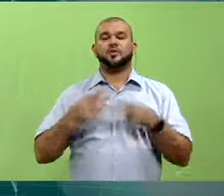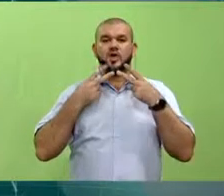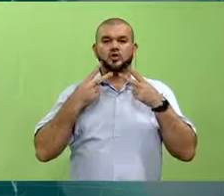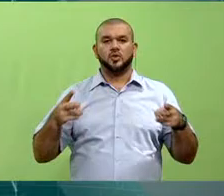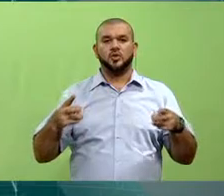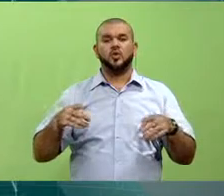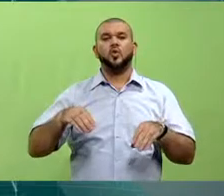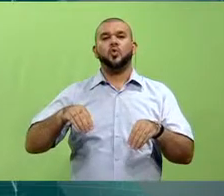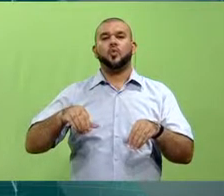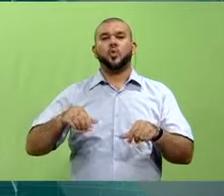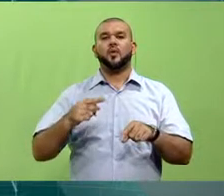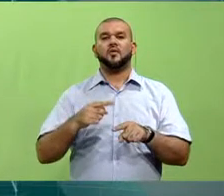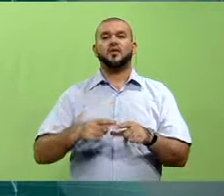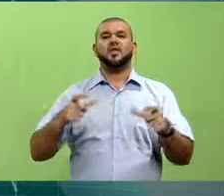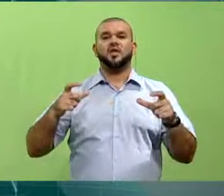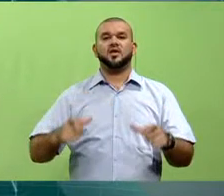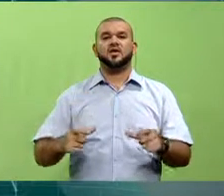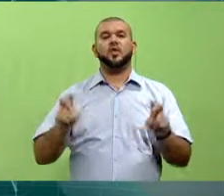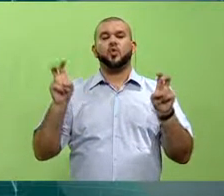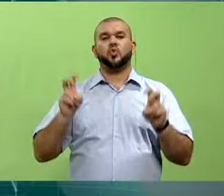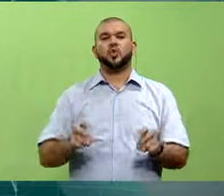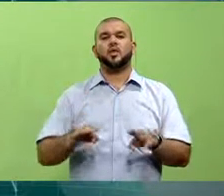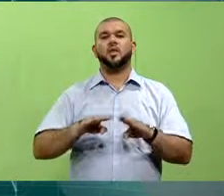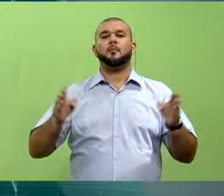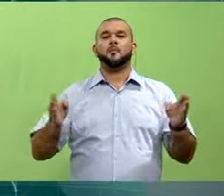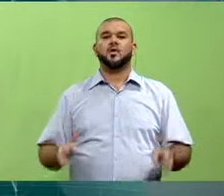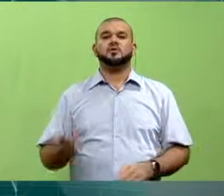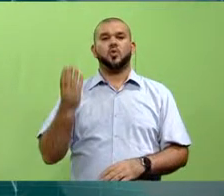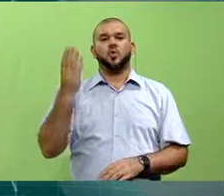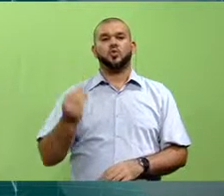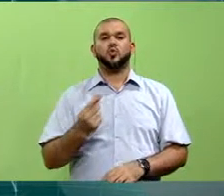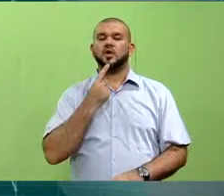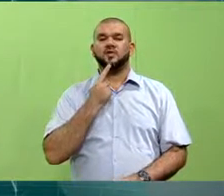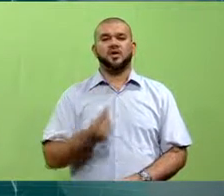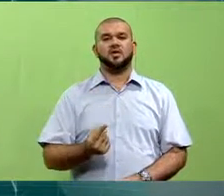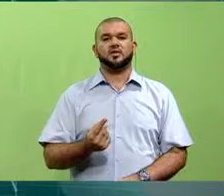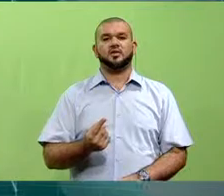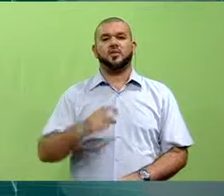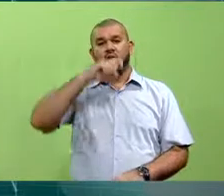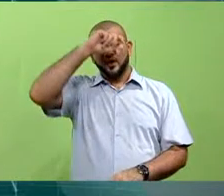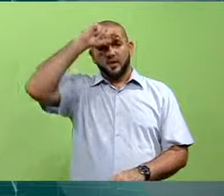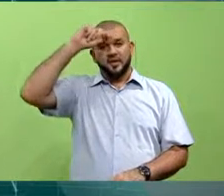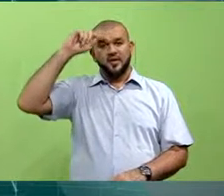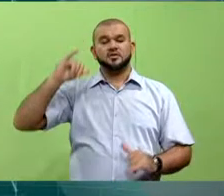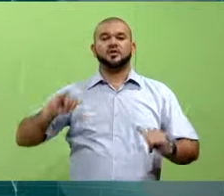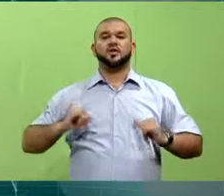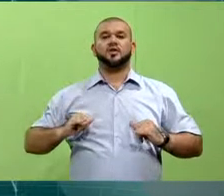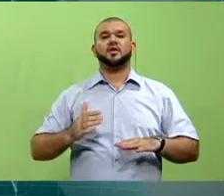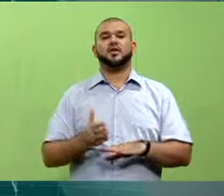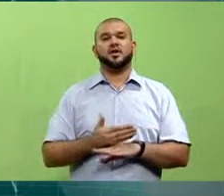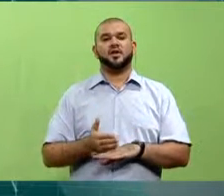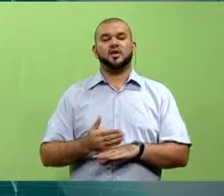belirten Ayde, bir sonraki liderler görüşmesinin 1 Eylül'de yapılacağını açıkladı.